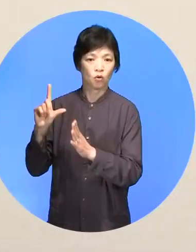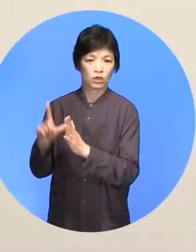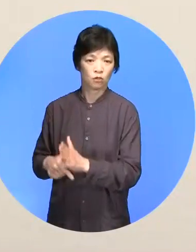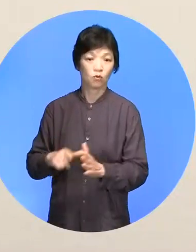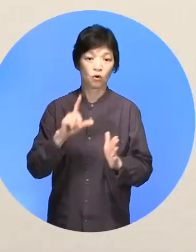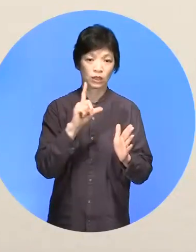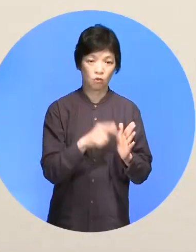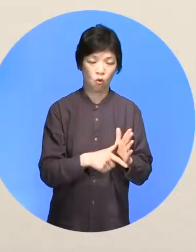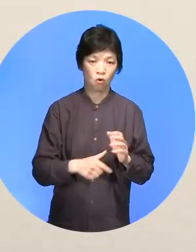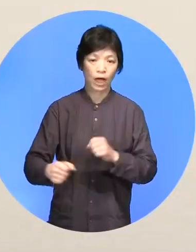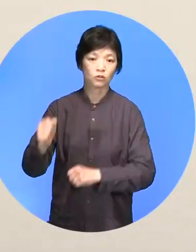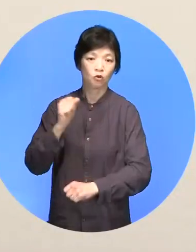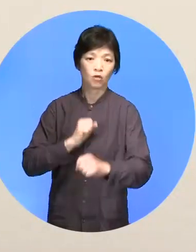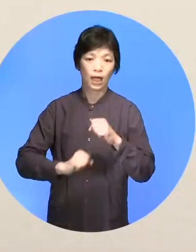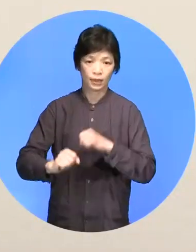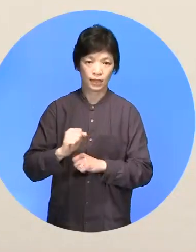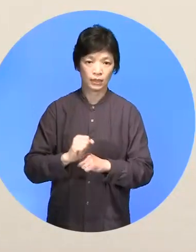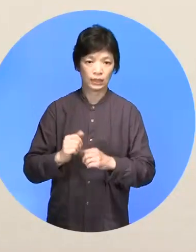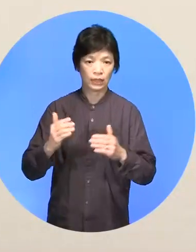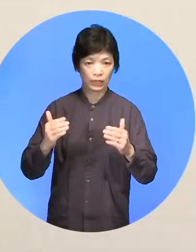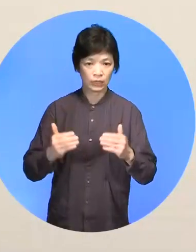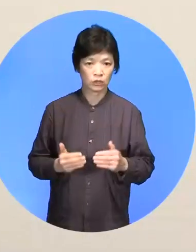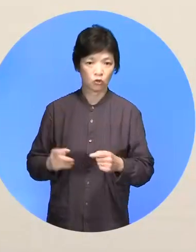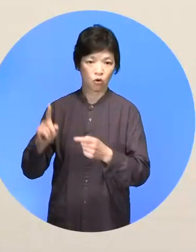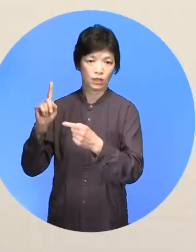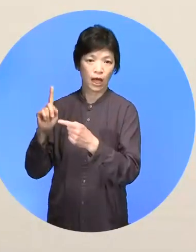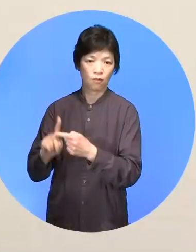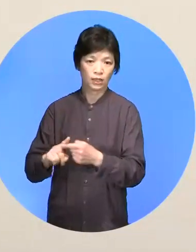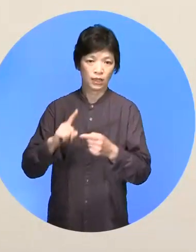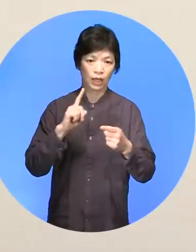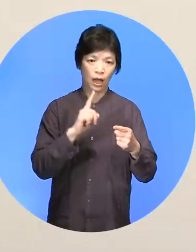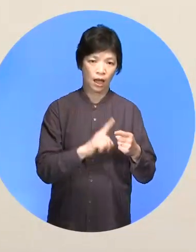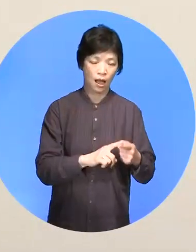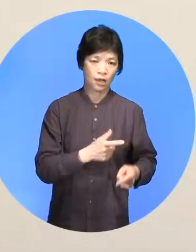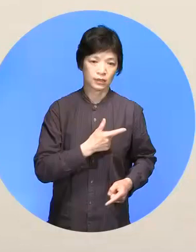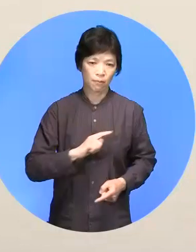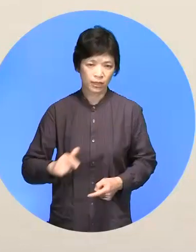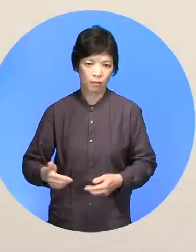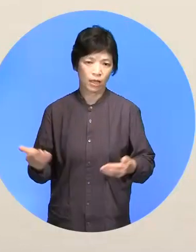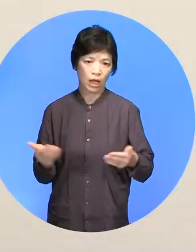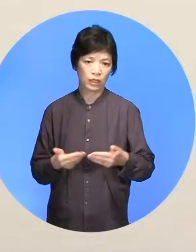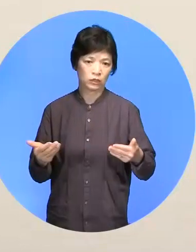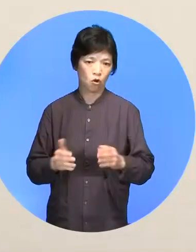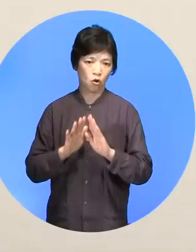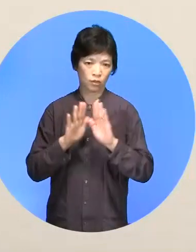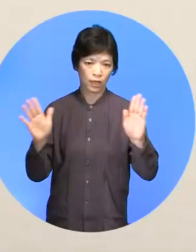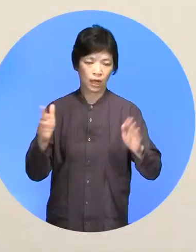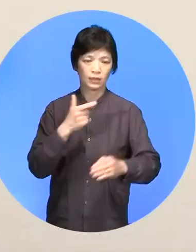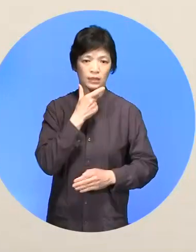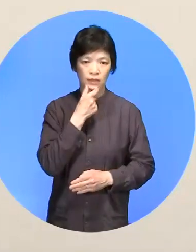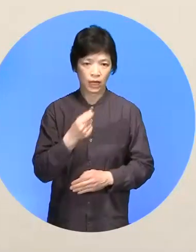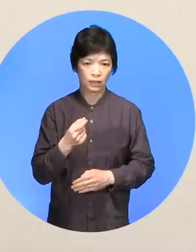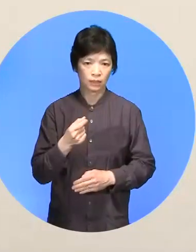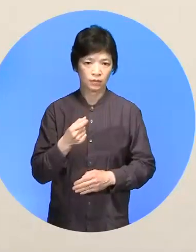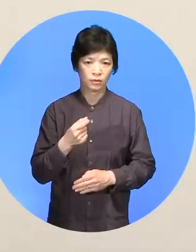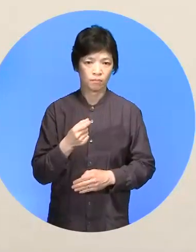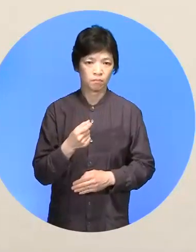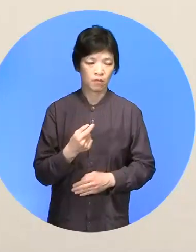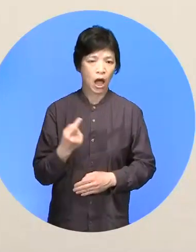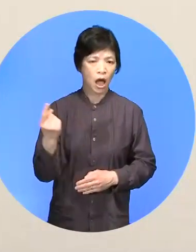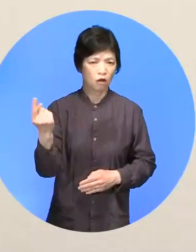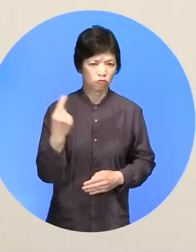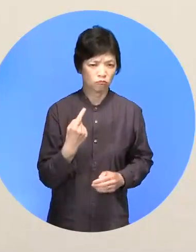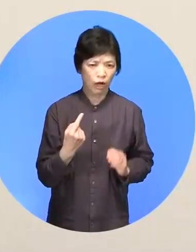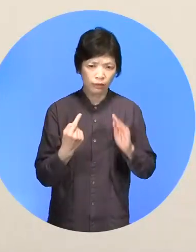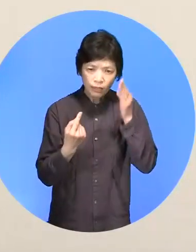活動であったりとか必要に応じてですね、さまざまな事業を展開していきたいなと思ってます。で、特になかなか来れ